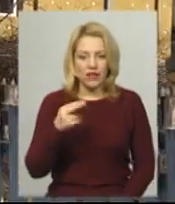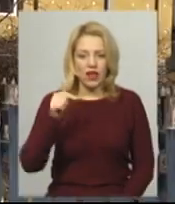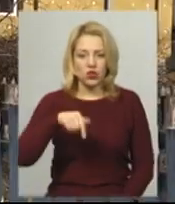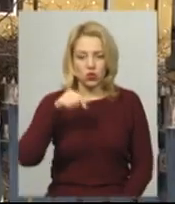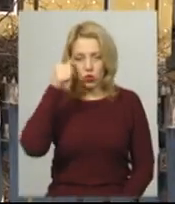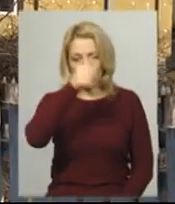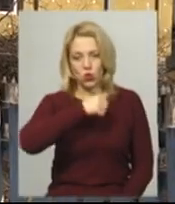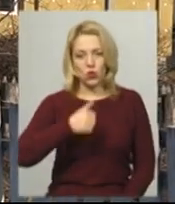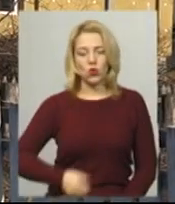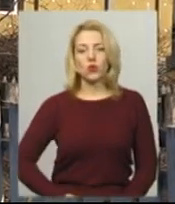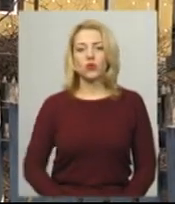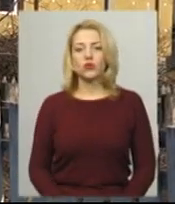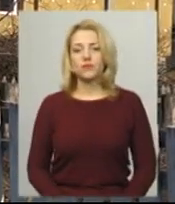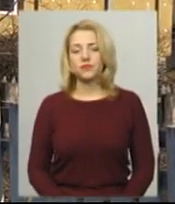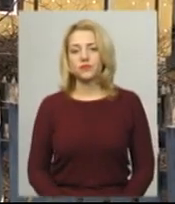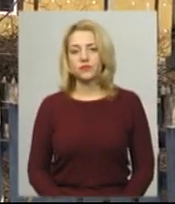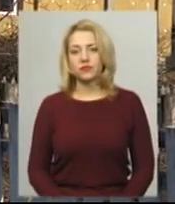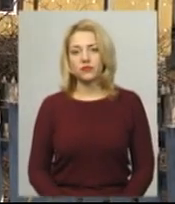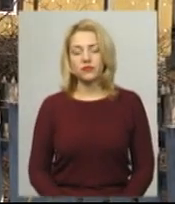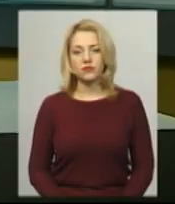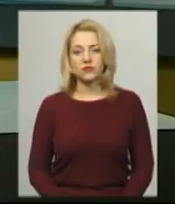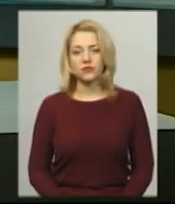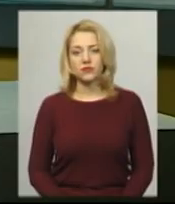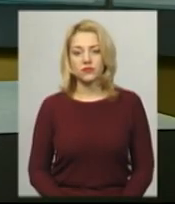Цегольник, Юрій Чорний. Новини на Суспільному. Хмельниччина.